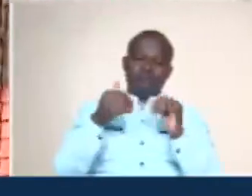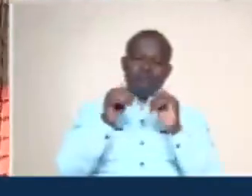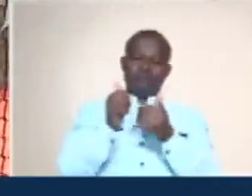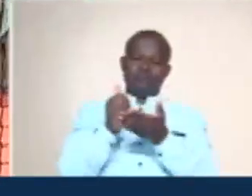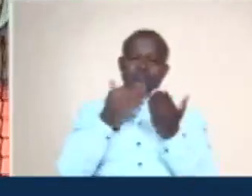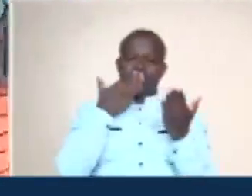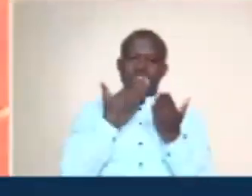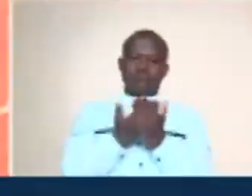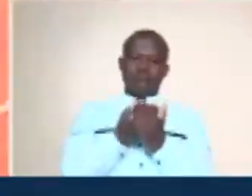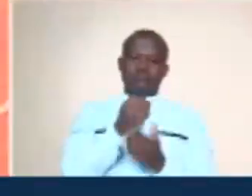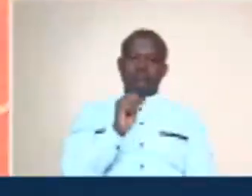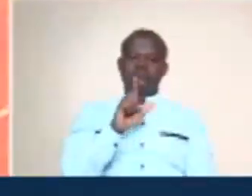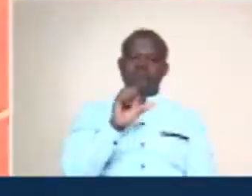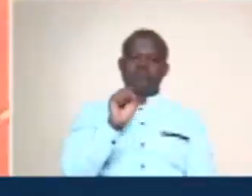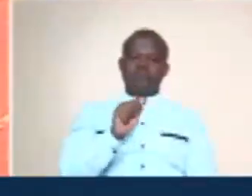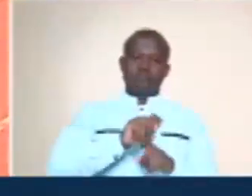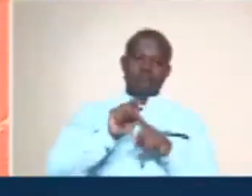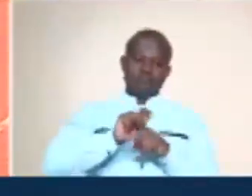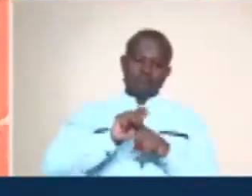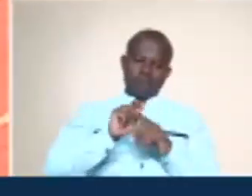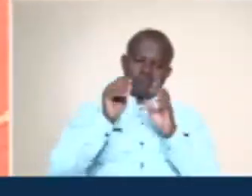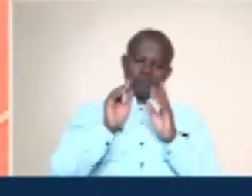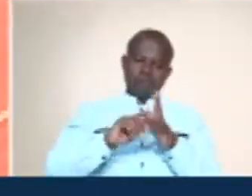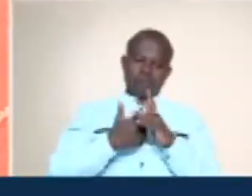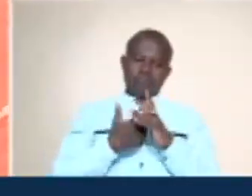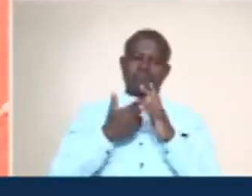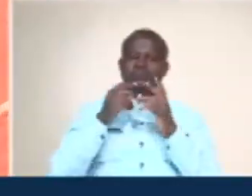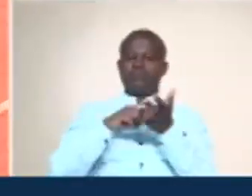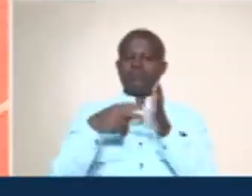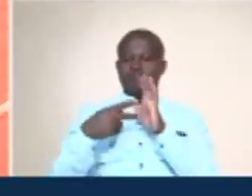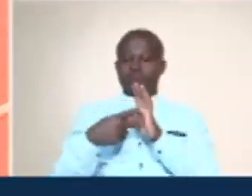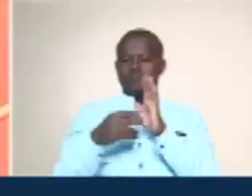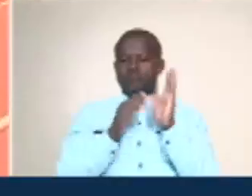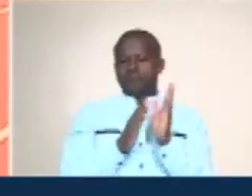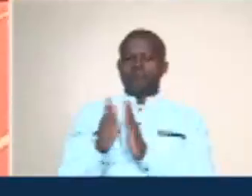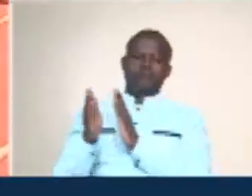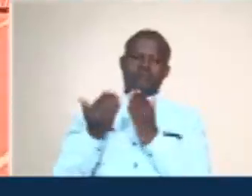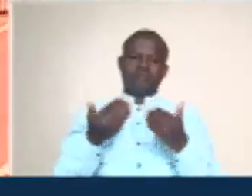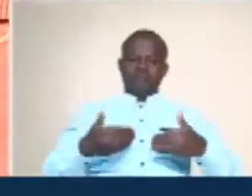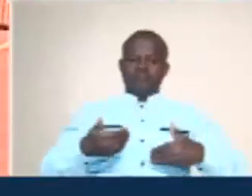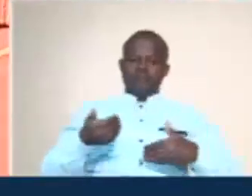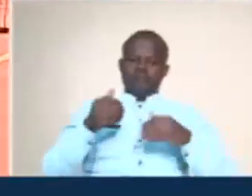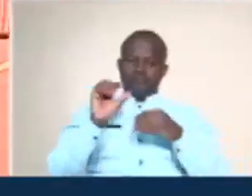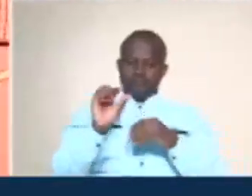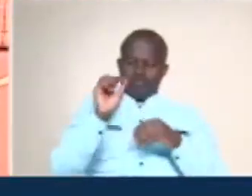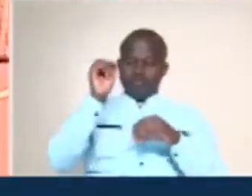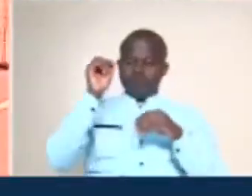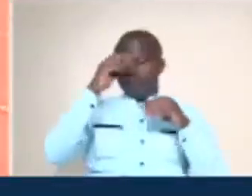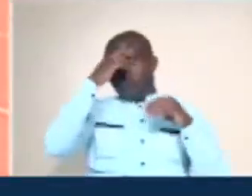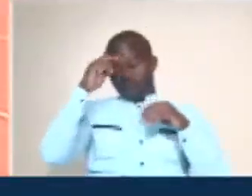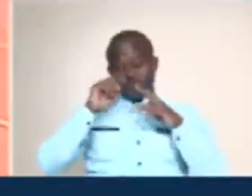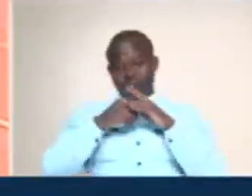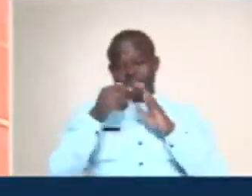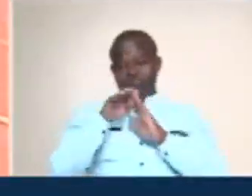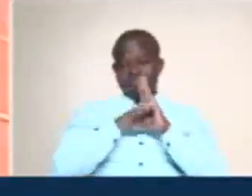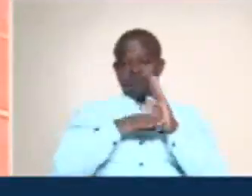mukino bezaho muri Sa Joseline rero umutoza wa tennis watangije uyu mushinga wo gutegura abakiri bato avuga ko impamvu yatangije